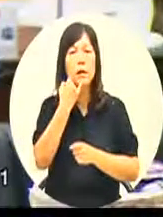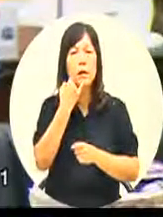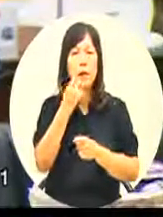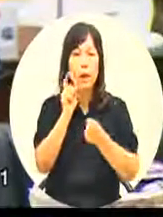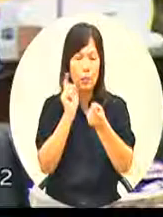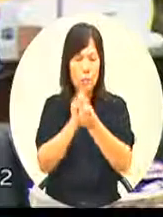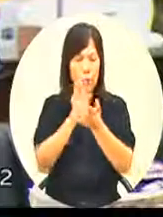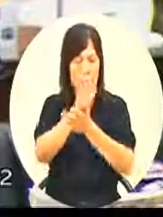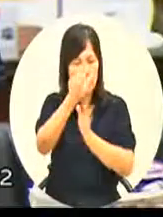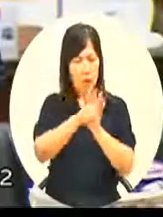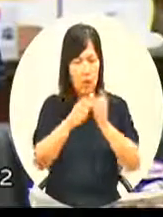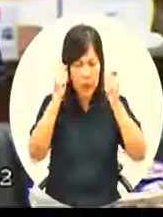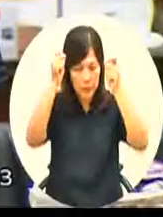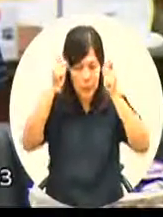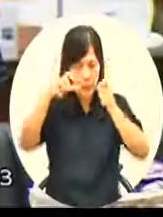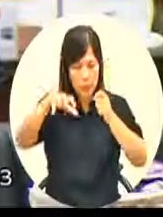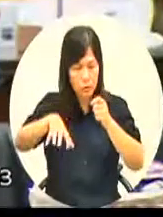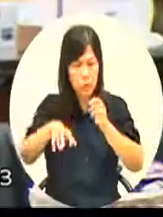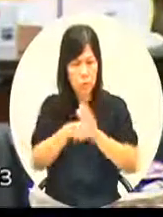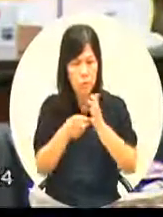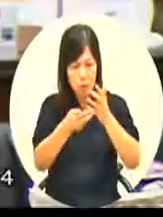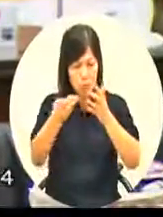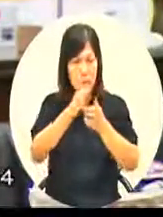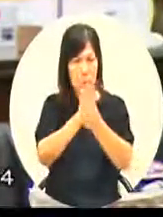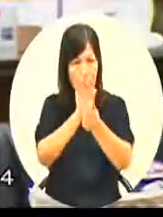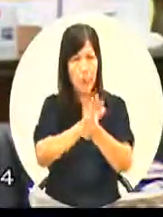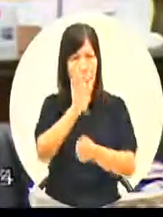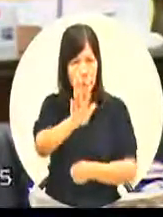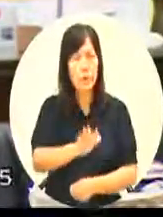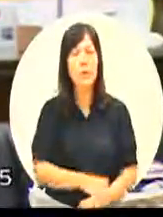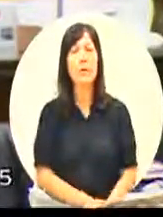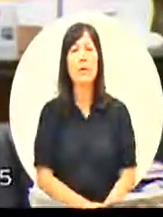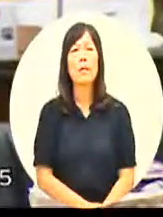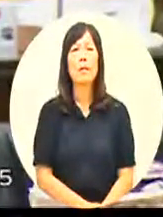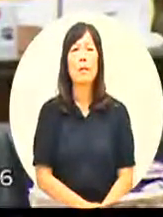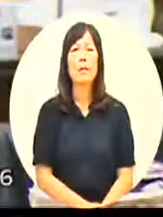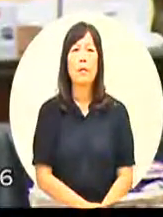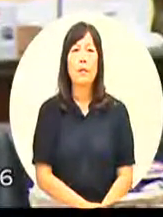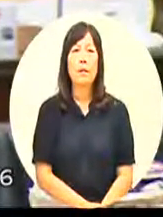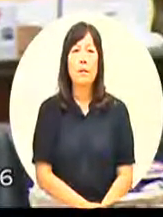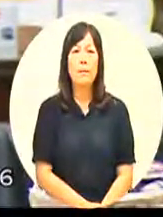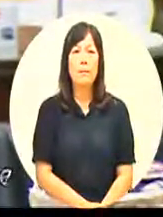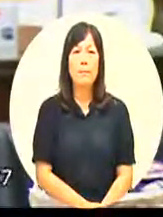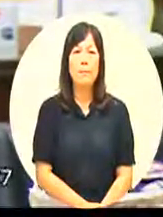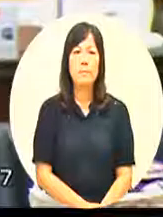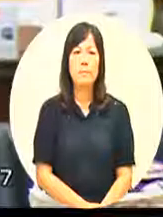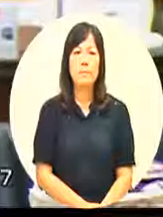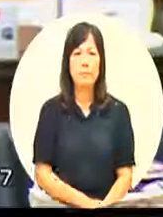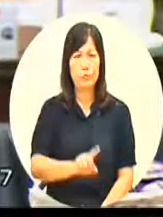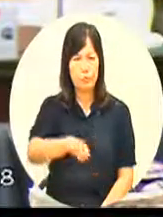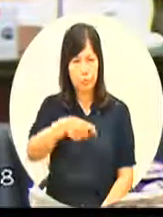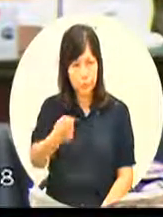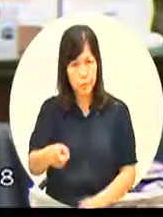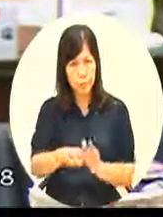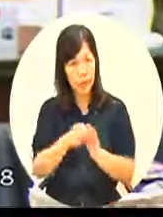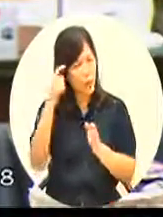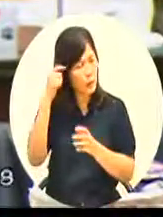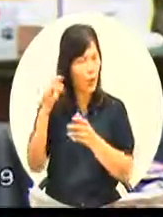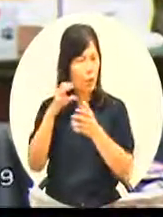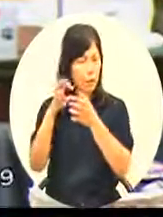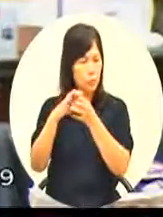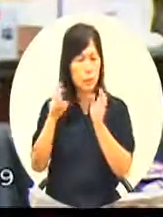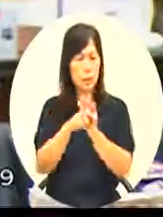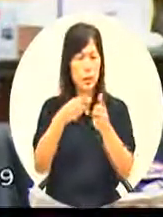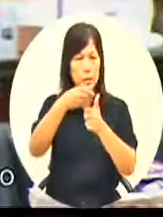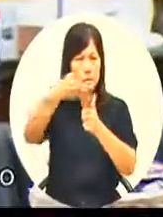来体育局的升格也是一件好事情了。好，处长请坐一下。 好，谢谢。 好，好，接下来继续跟教育局去做